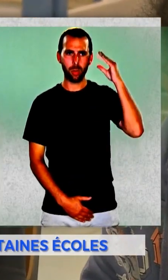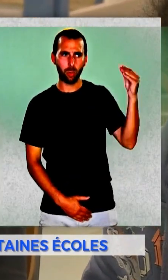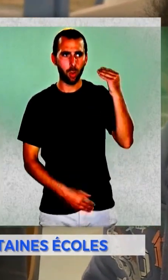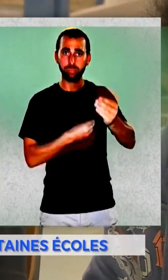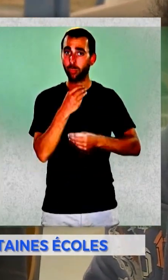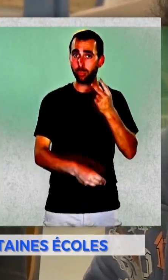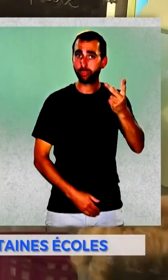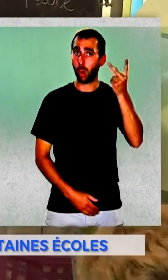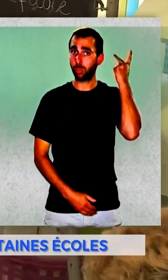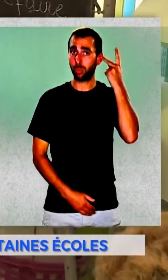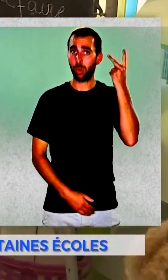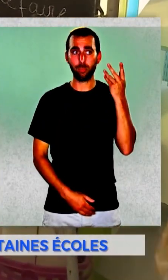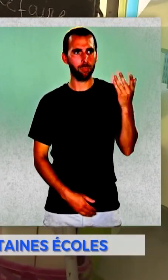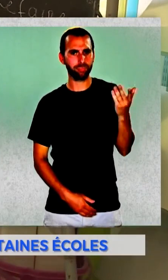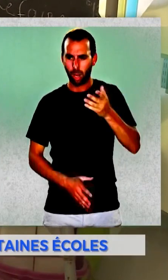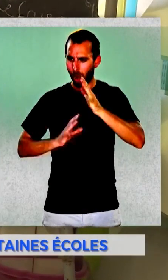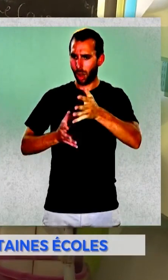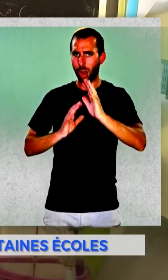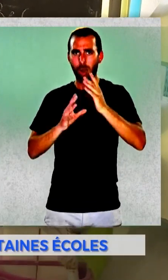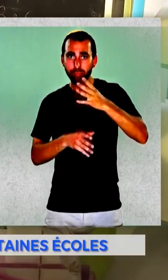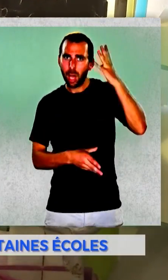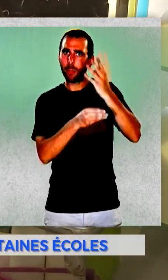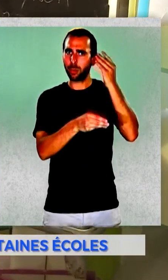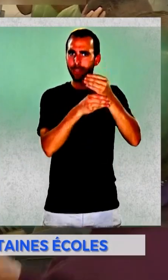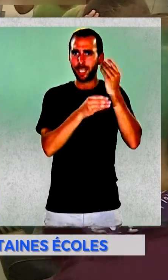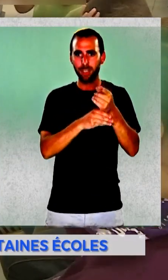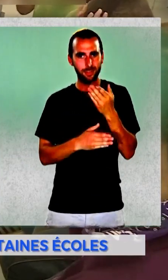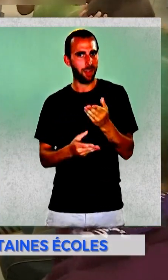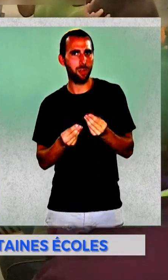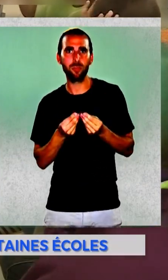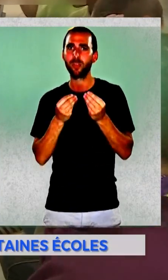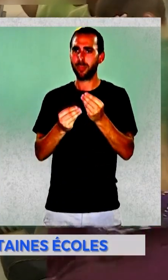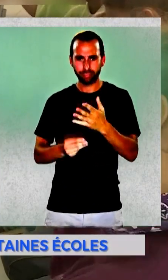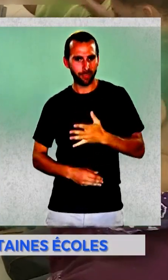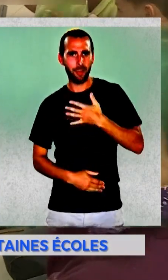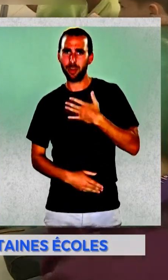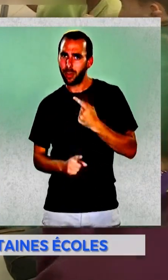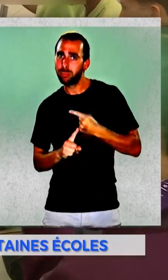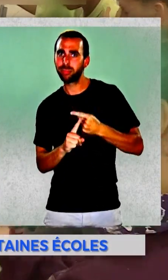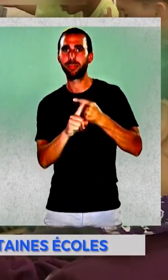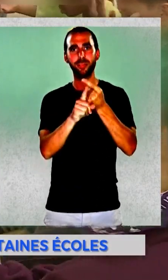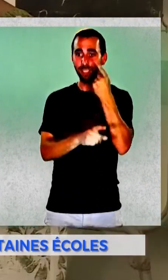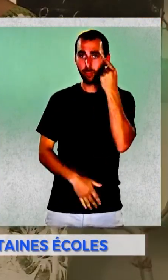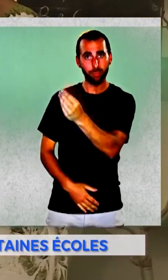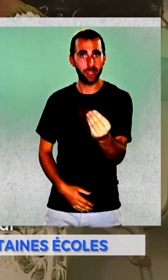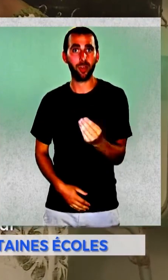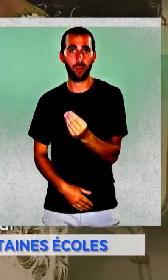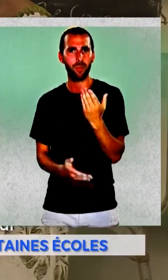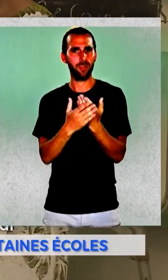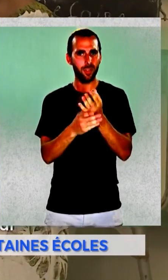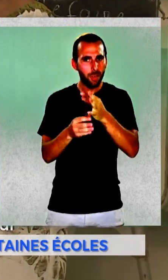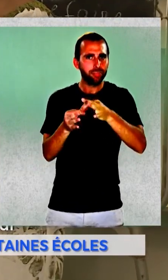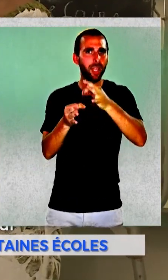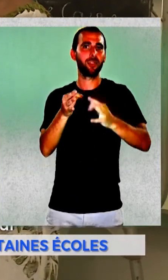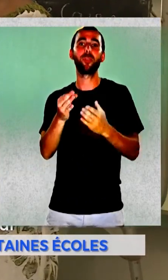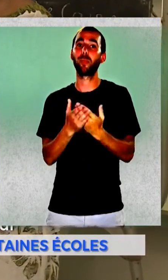Sourds, malentendants ou entendants, l'apprentissage du langage des signes aux enfants aurait un impact positif significatif, selon